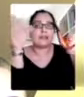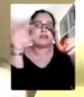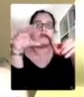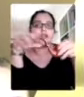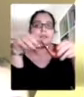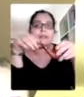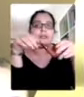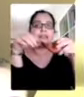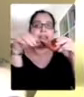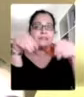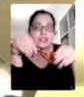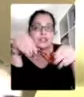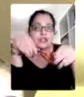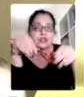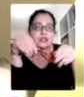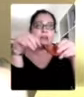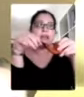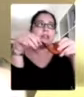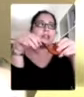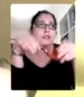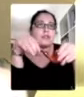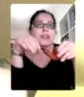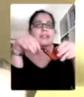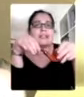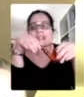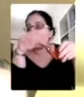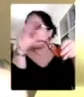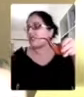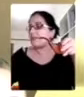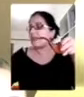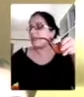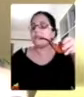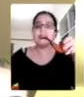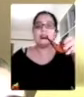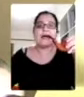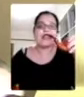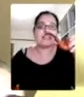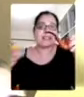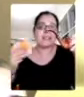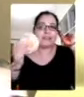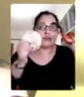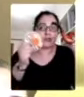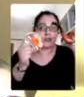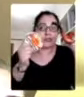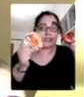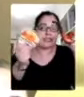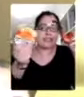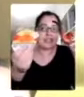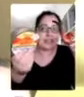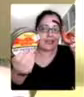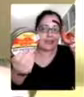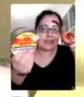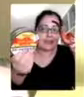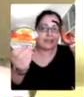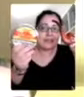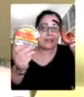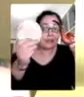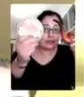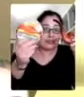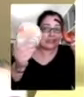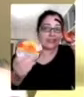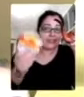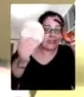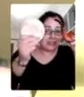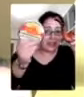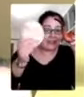gitmediği zaman döküyorum. Çünkü ben bunu keyif için içiyorum. Tadı güzel değilse niye içeyim? Bak, demin en sevdiğim tütünle ilgili şikayet ettim.